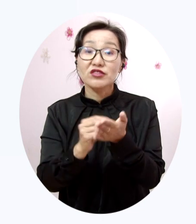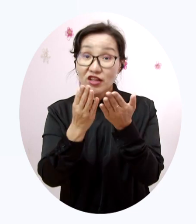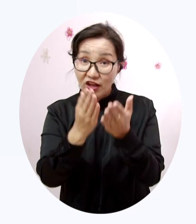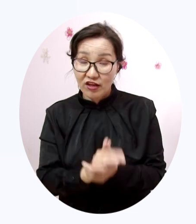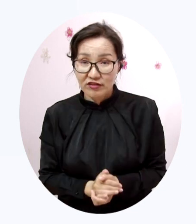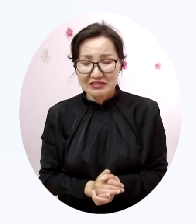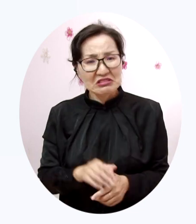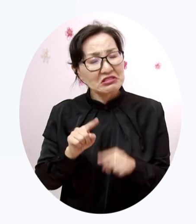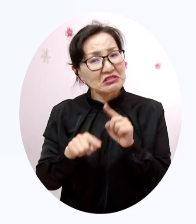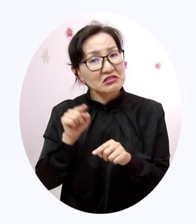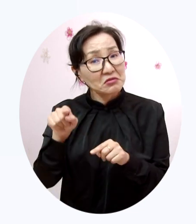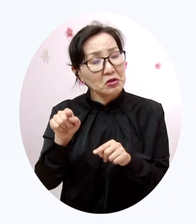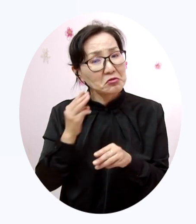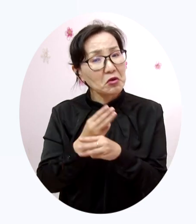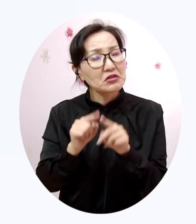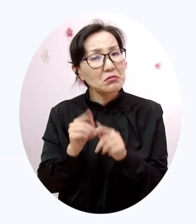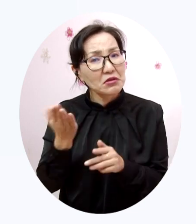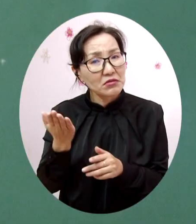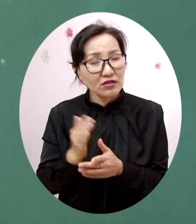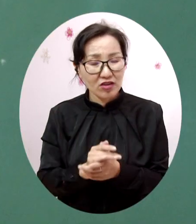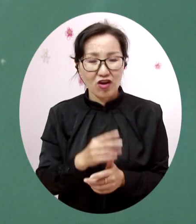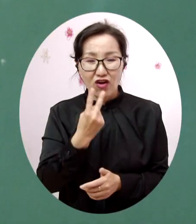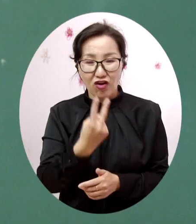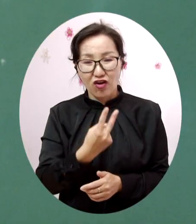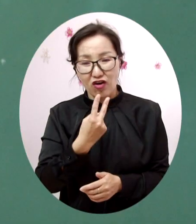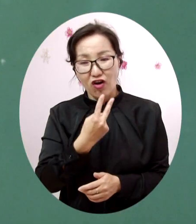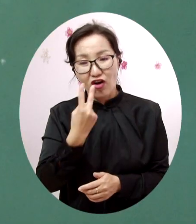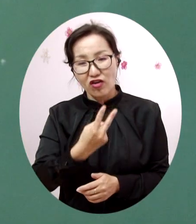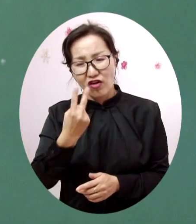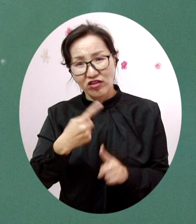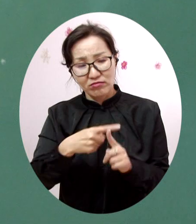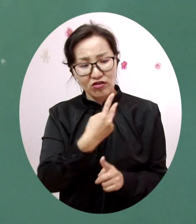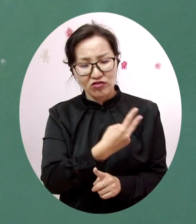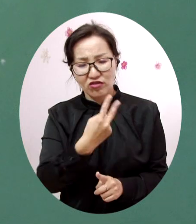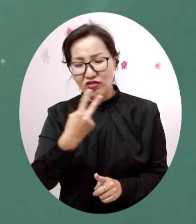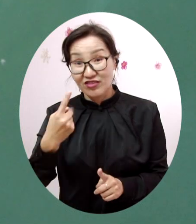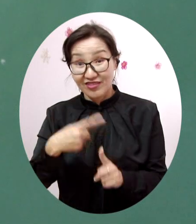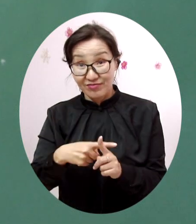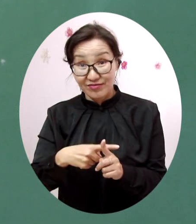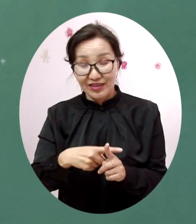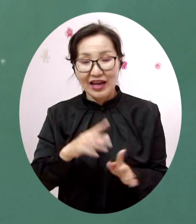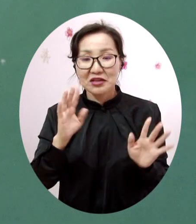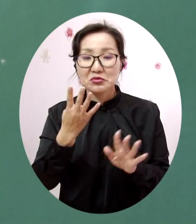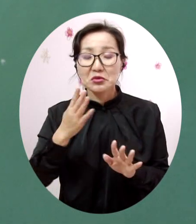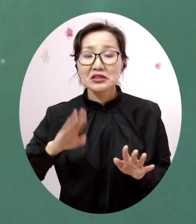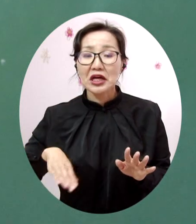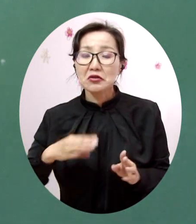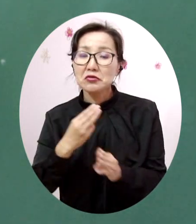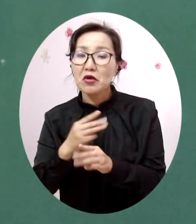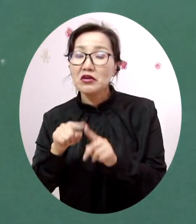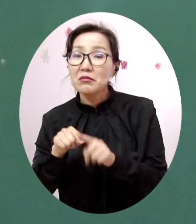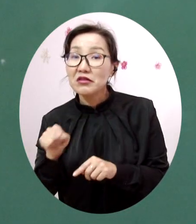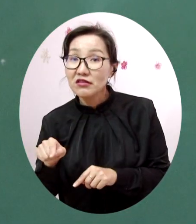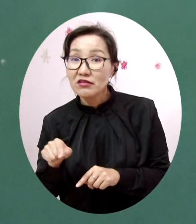тогтлтой? Өө зүйтэй. 2 2-оор нэмэгдсэн байна. Тэгвэл 14-ийн дараагийн тоо хэд байх